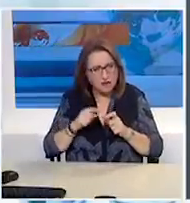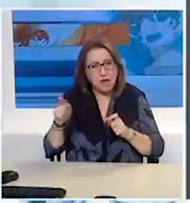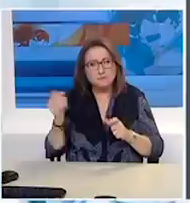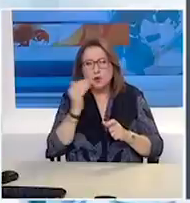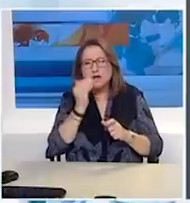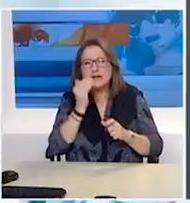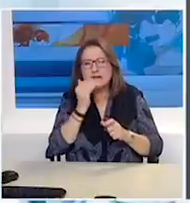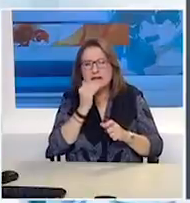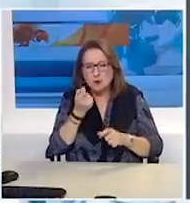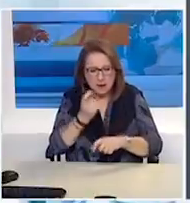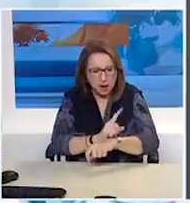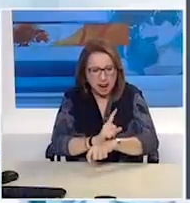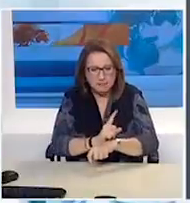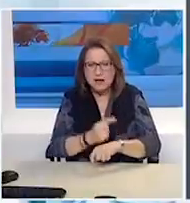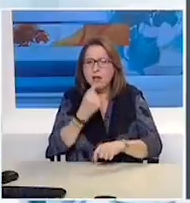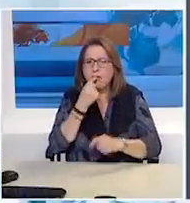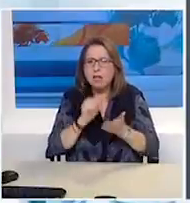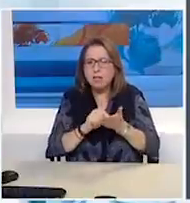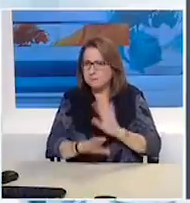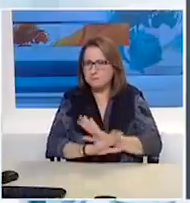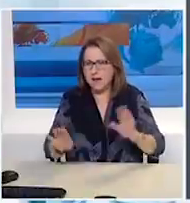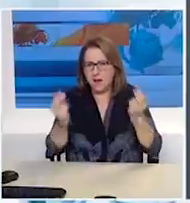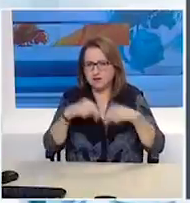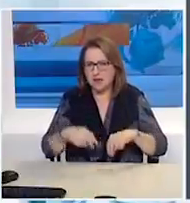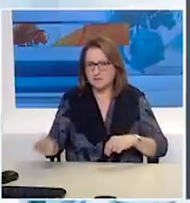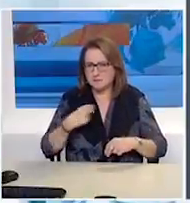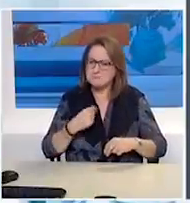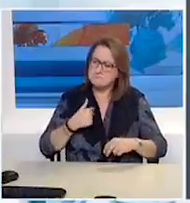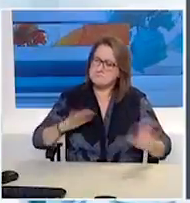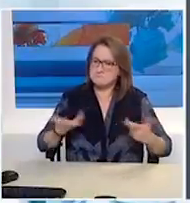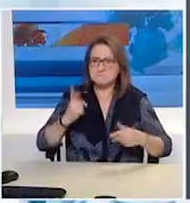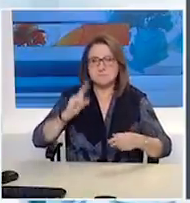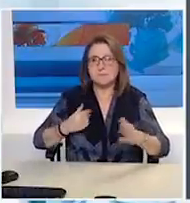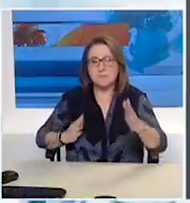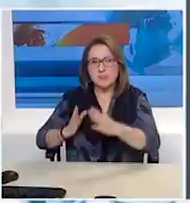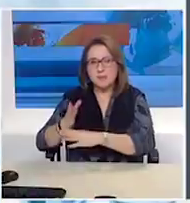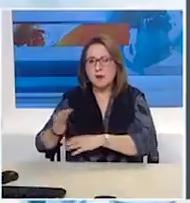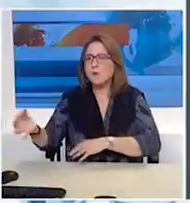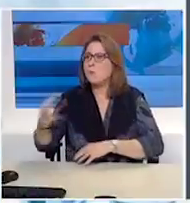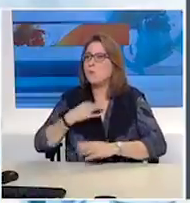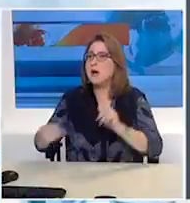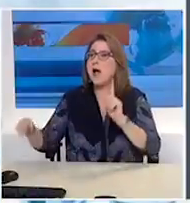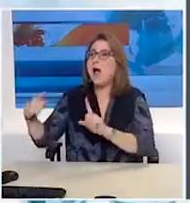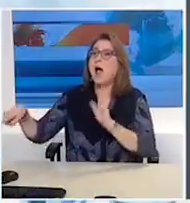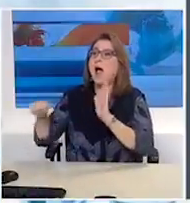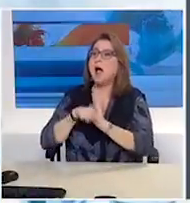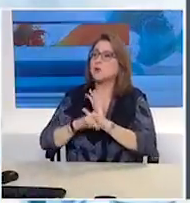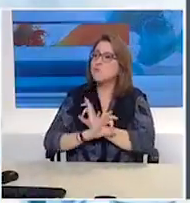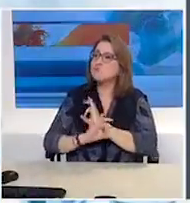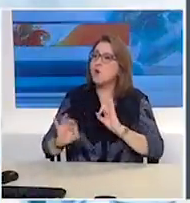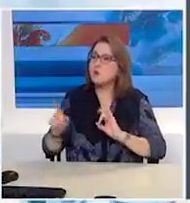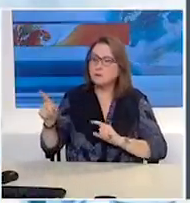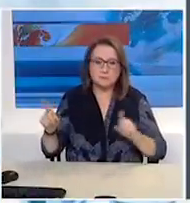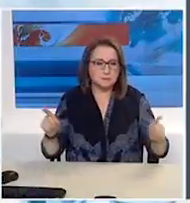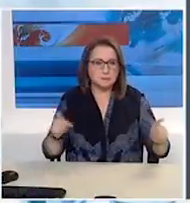τεστ που σε λίγα λεφτά σου λέει αν έχεις περάσει τον ιό. Πάω, κάνω το τεστ και μου λένε πως είμαι αρνητικός. Αυτό